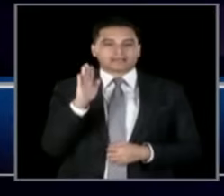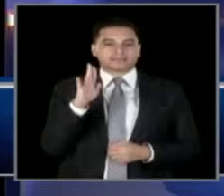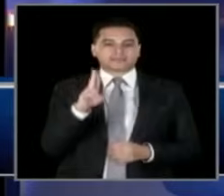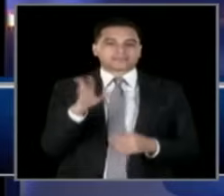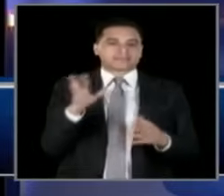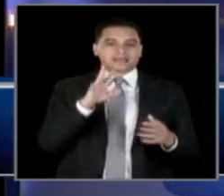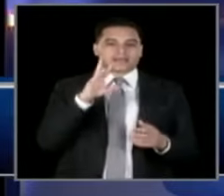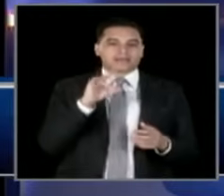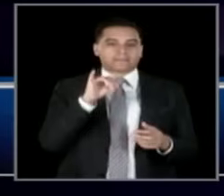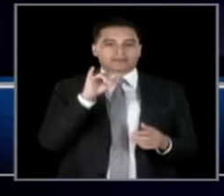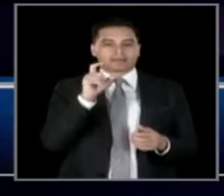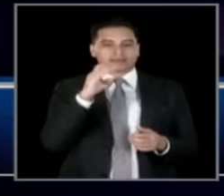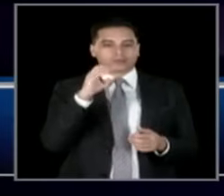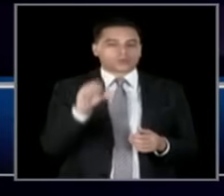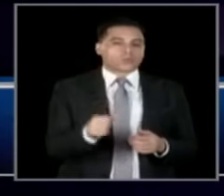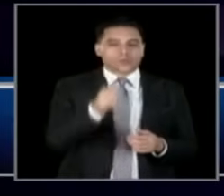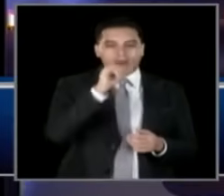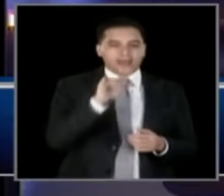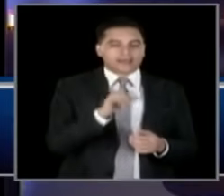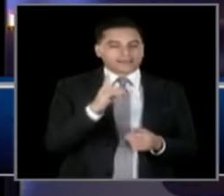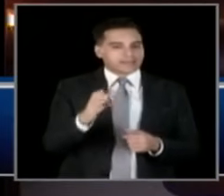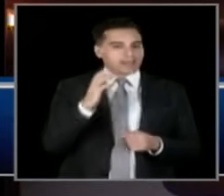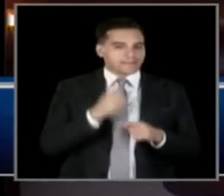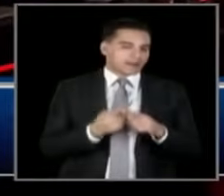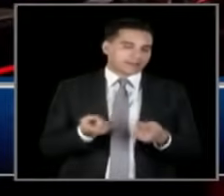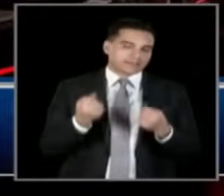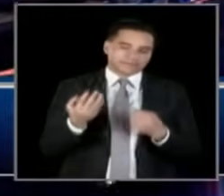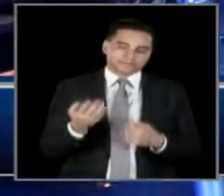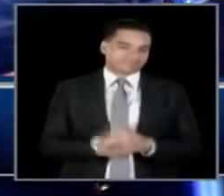إيه؟ مضحكة إجابة عجيبة